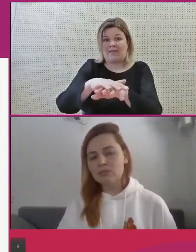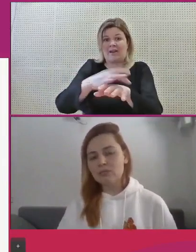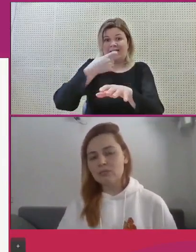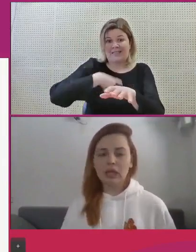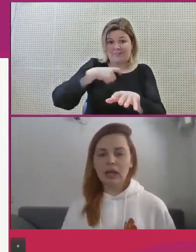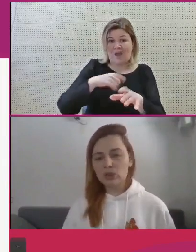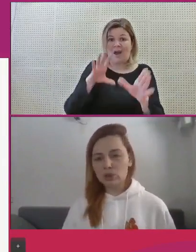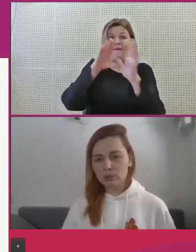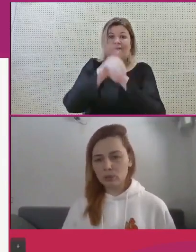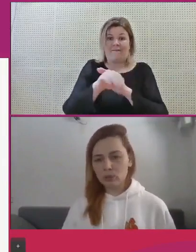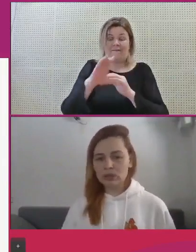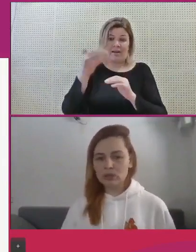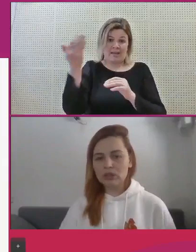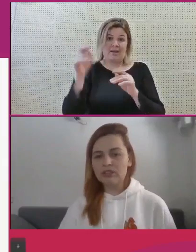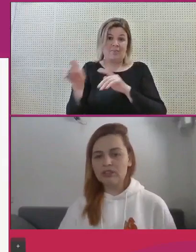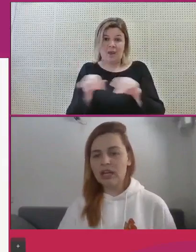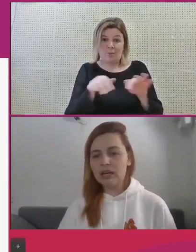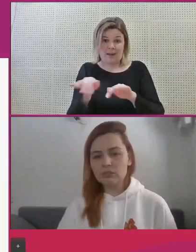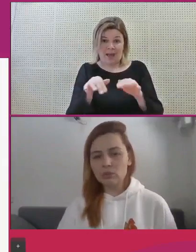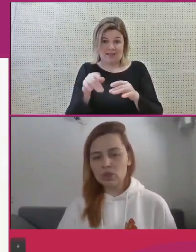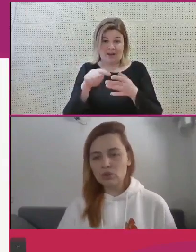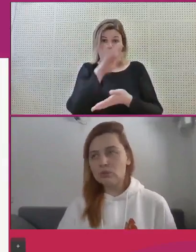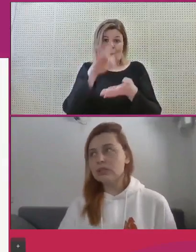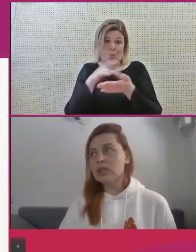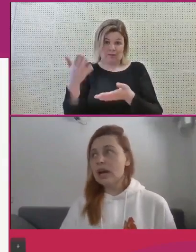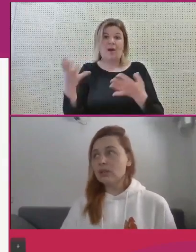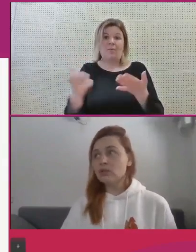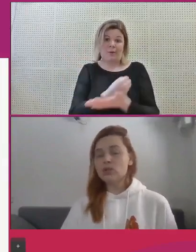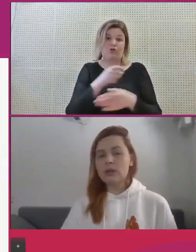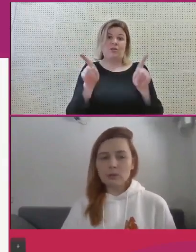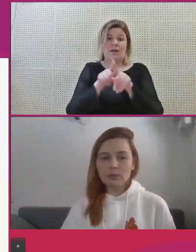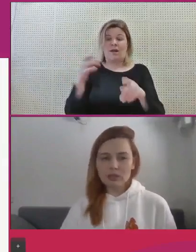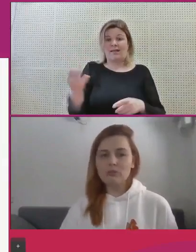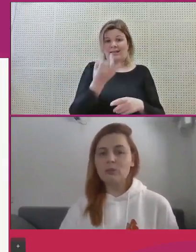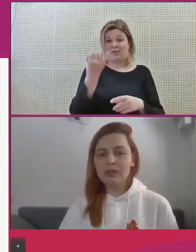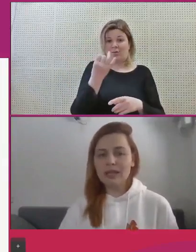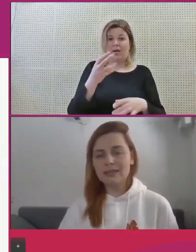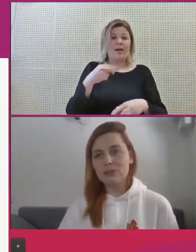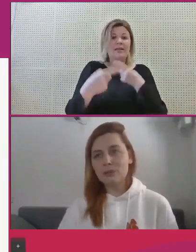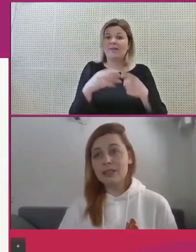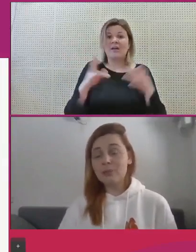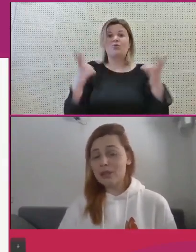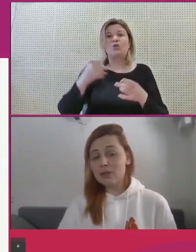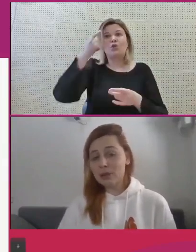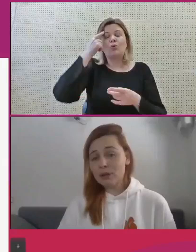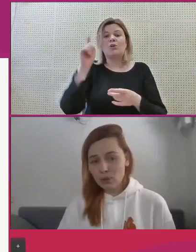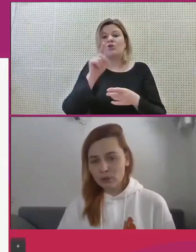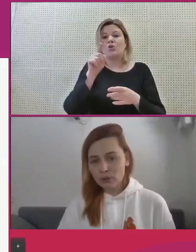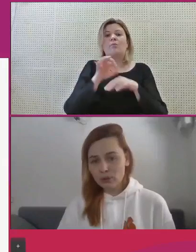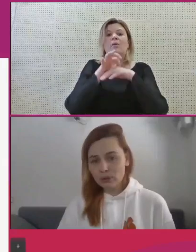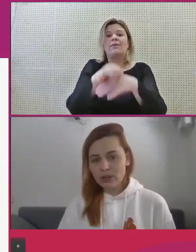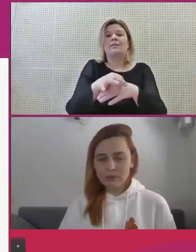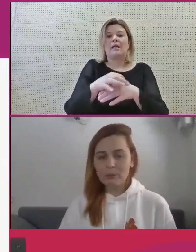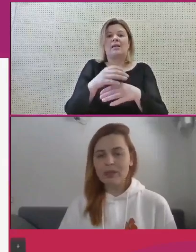ним, вот такая вот история получилась, то есть не всегда нужно думать о том, что самим провести мероприятие. Например, для первого